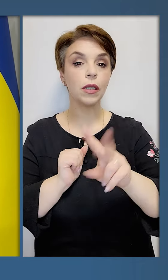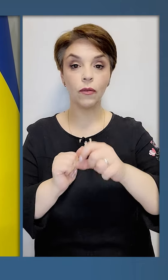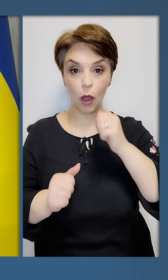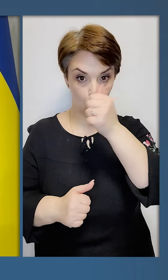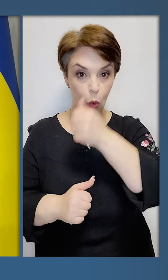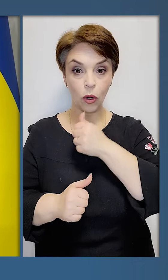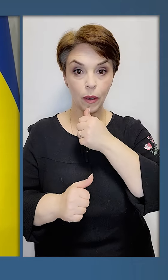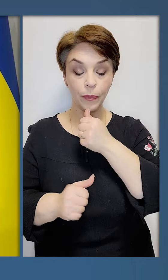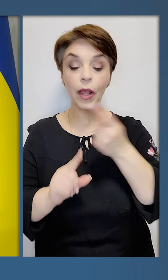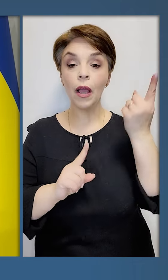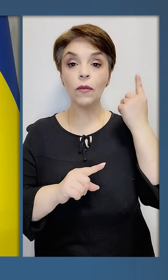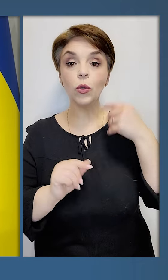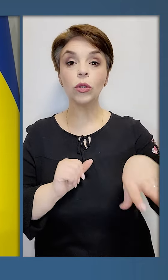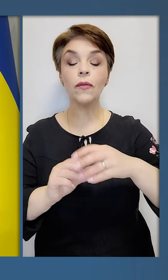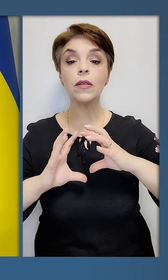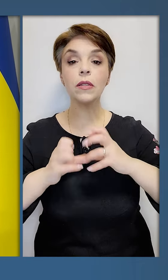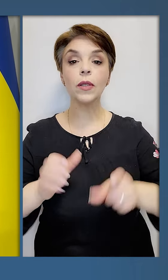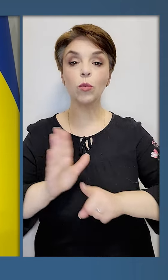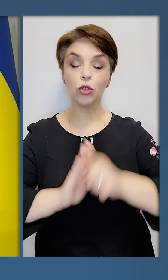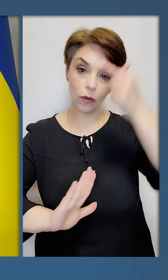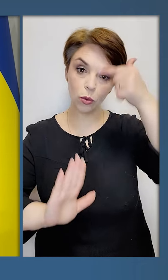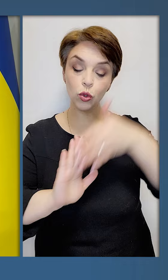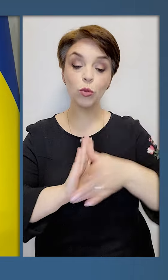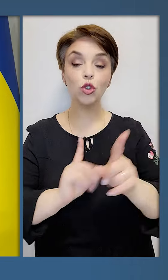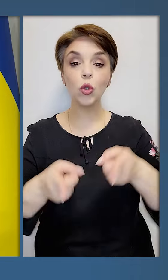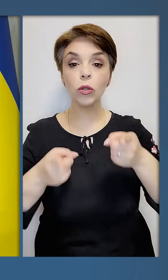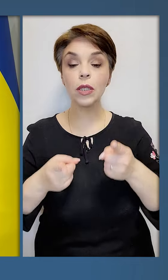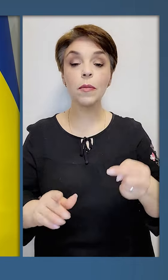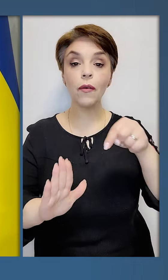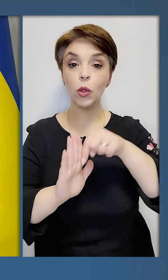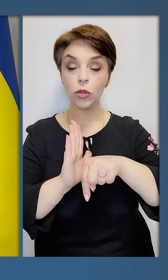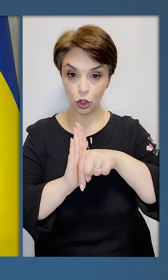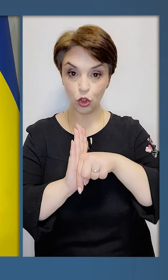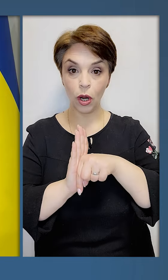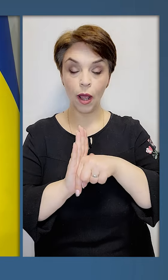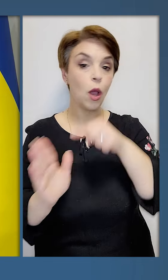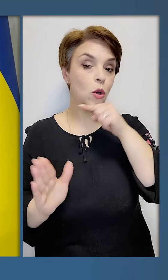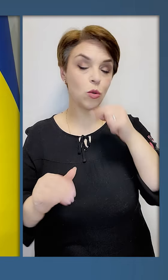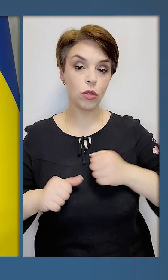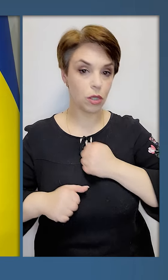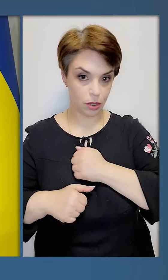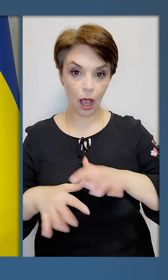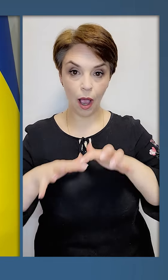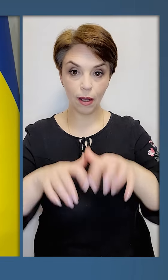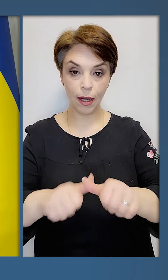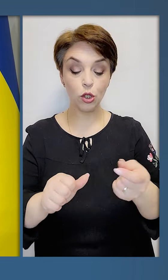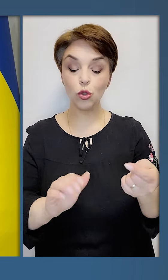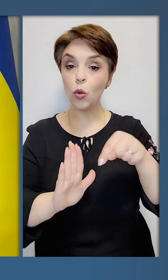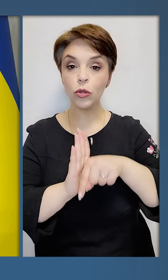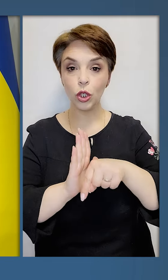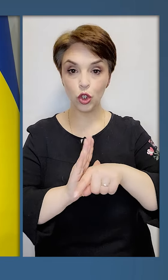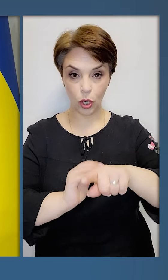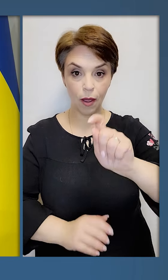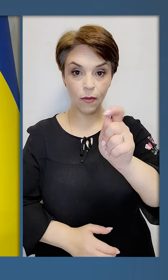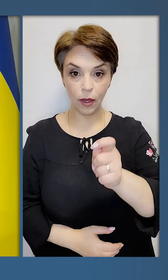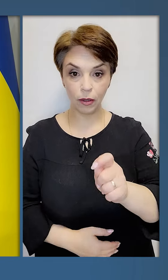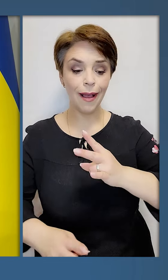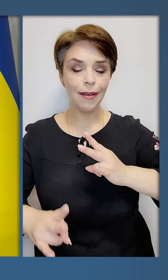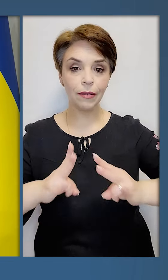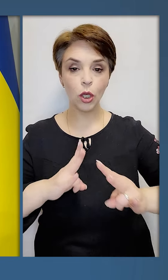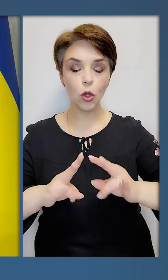роки. Відтоді увесь світ почав розуміти, що насправді означає російська агресія, що означає